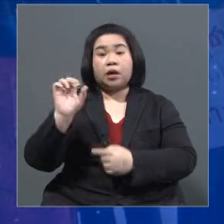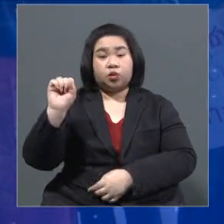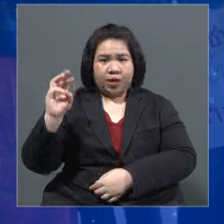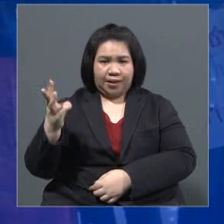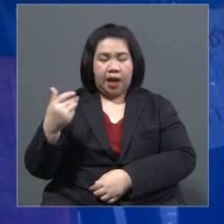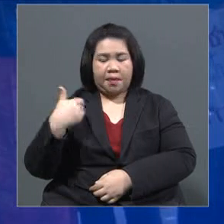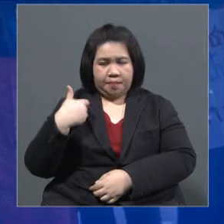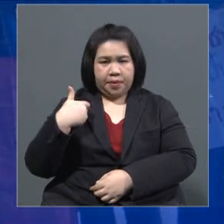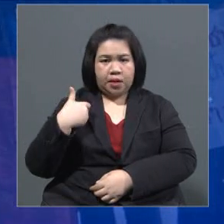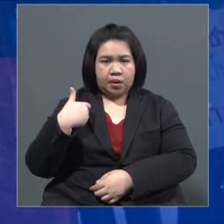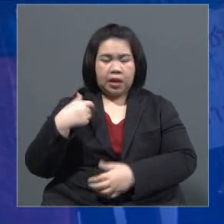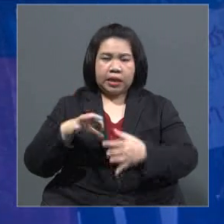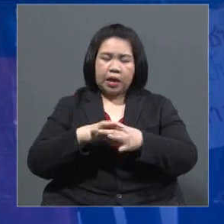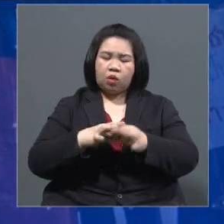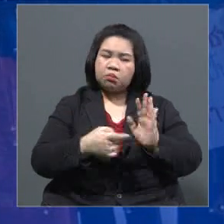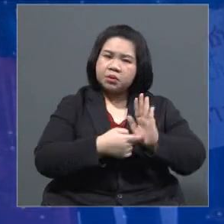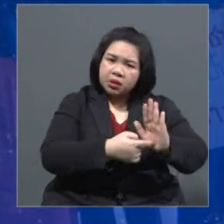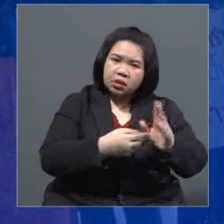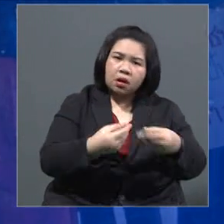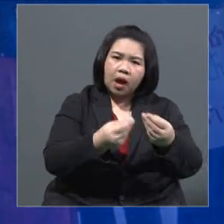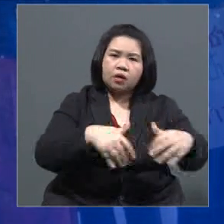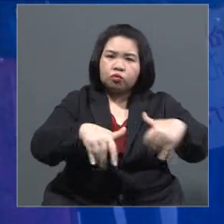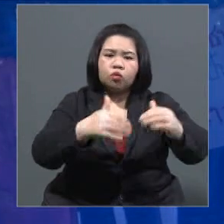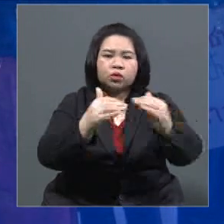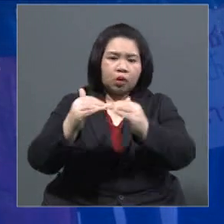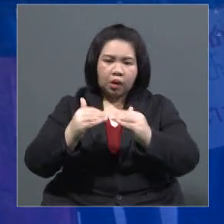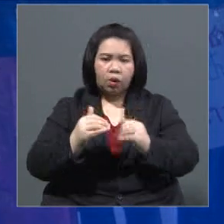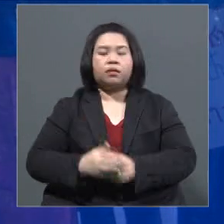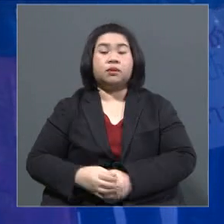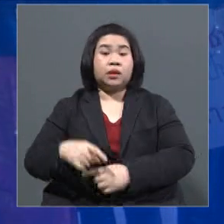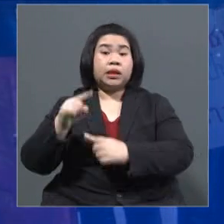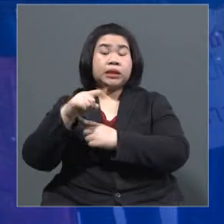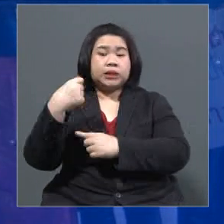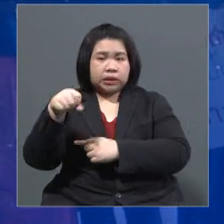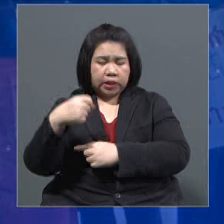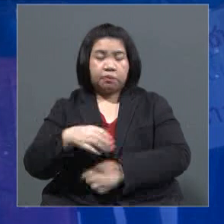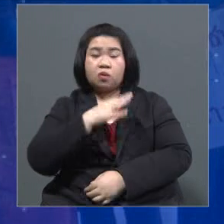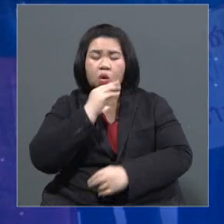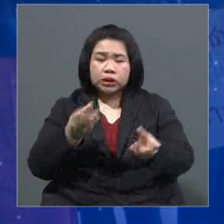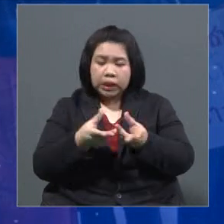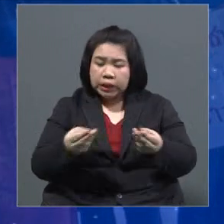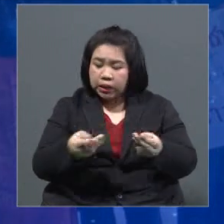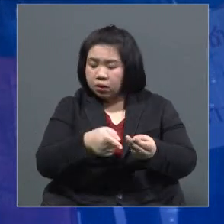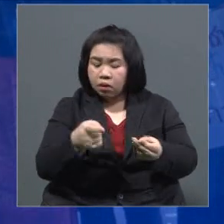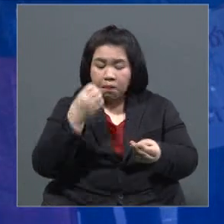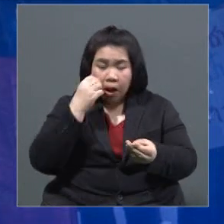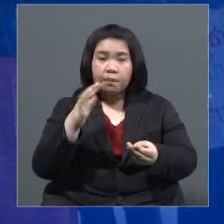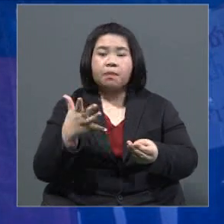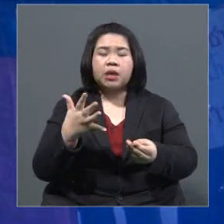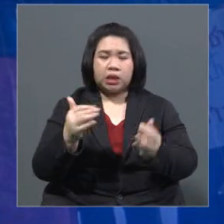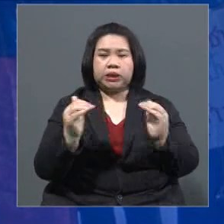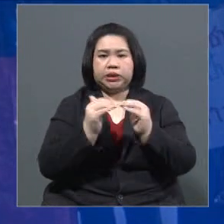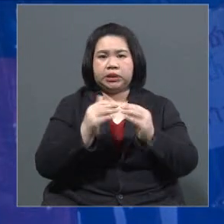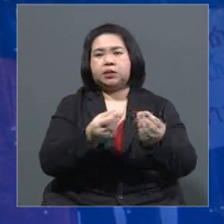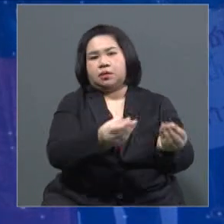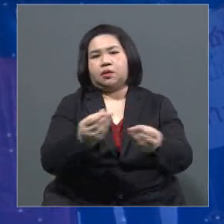หน้าข้อเสนอรัฐสวัสดิการถ้วนหน้านโยบายด้านที่อยู่อาศัยอย่างเช่นรัฐต้องจัดสรรที่ดินให้ประชาชนอยู่อาศัยอย่างเป็นธรรมและ